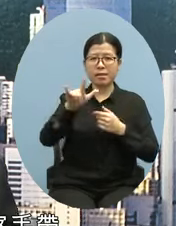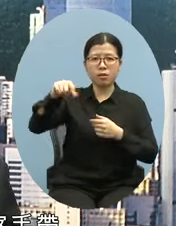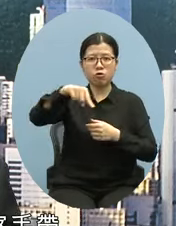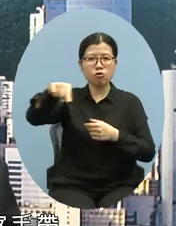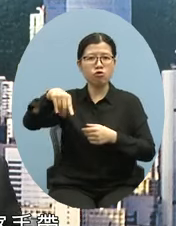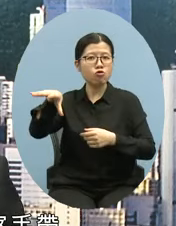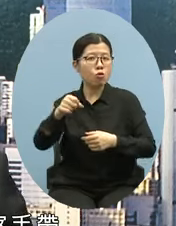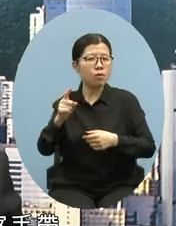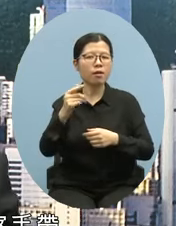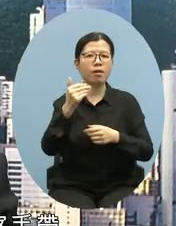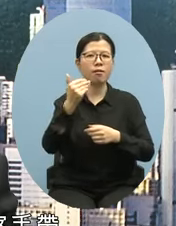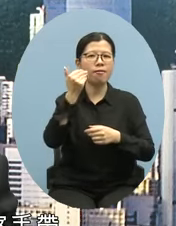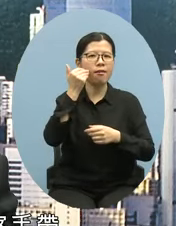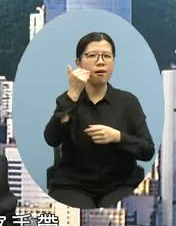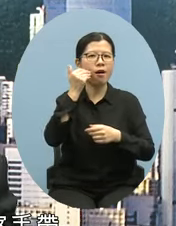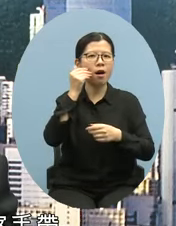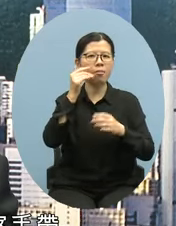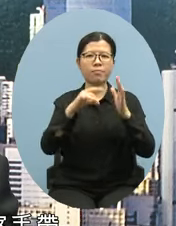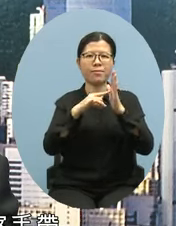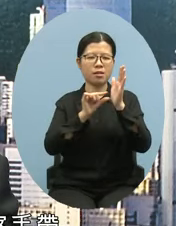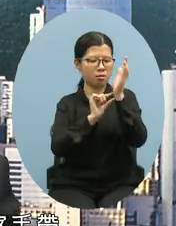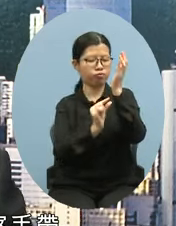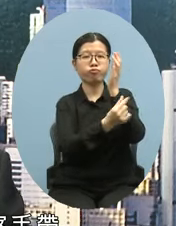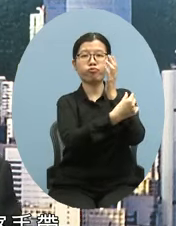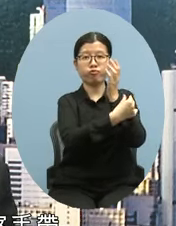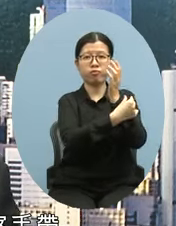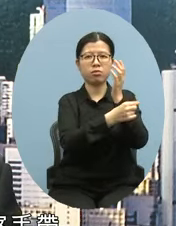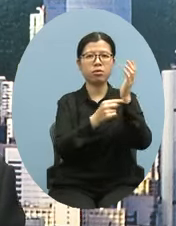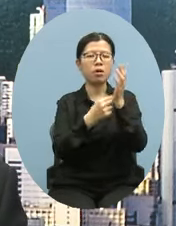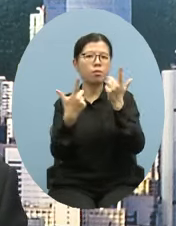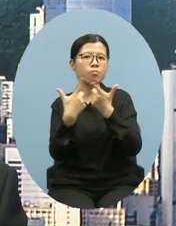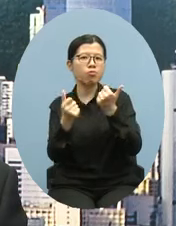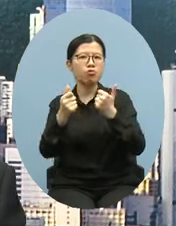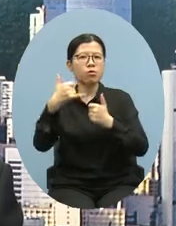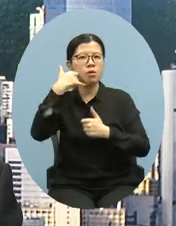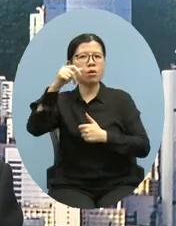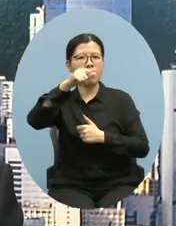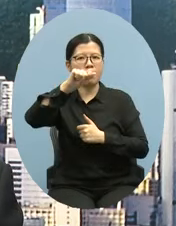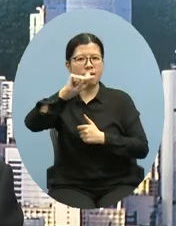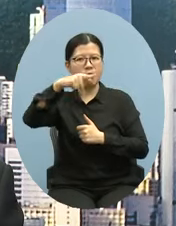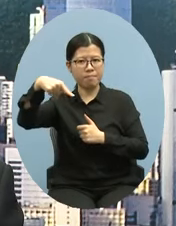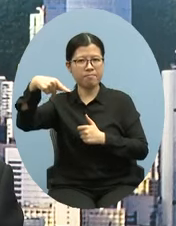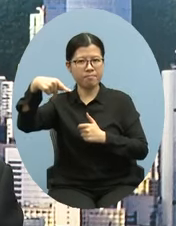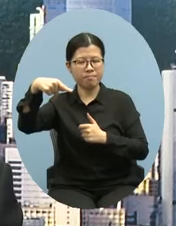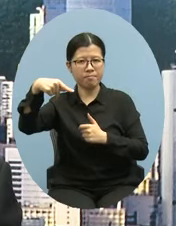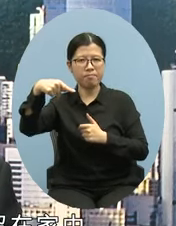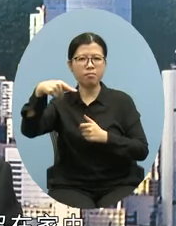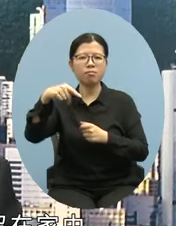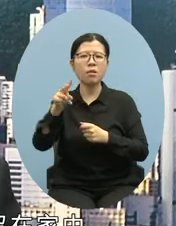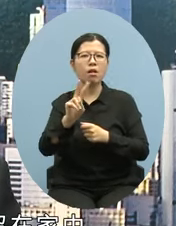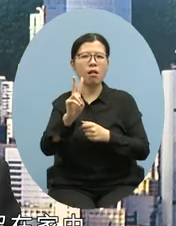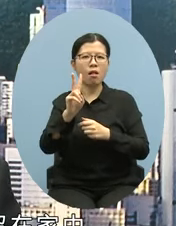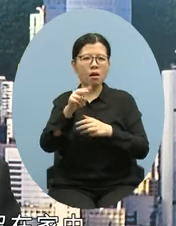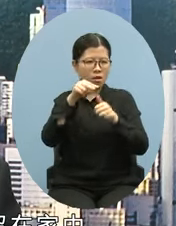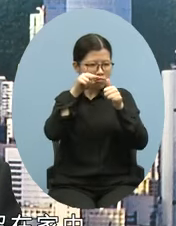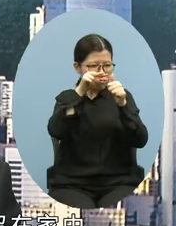嘅就係、呢個藍色嘅嗰個監察嘅手帶啦，佢配對呢個程式咧係用嘅。一樣